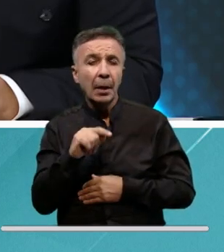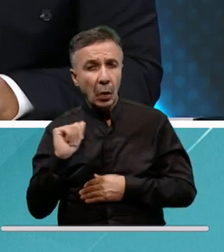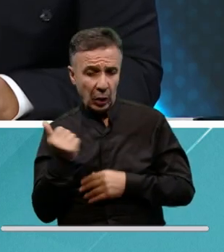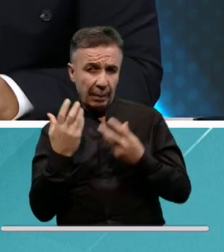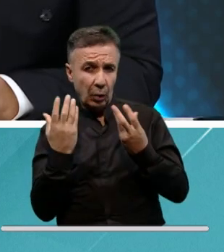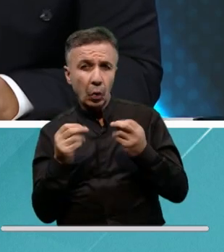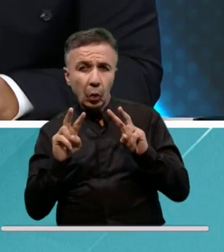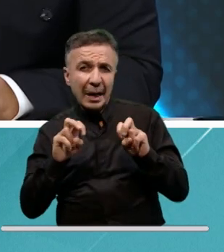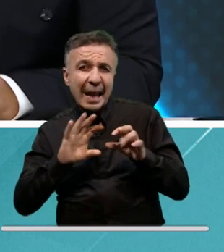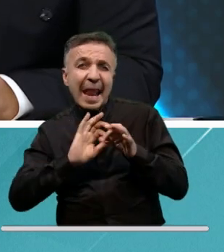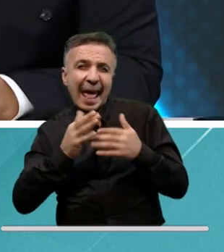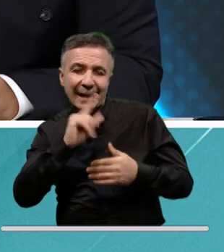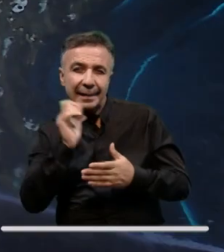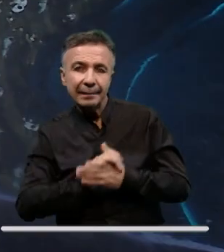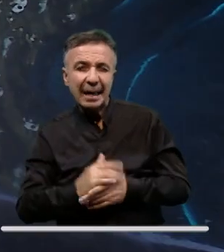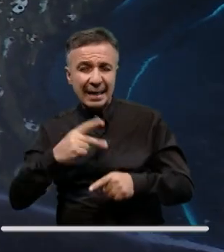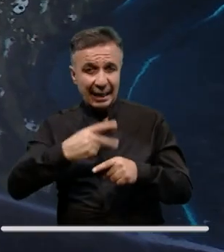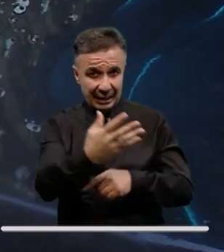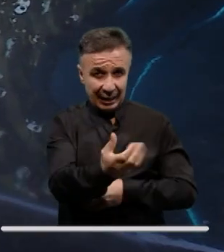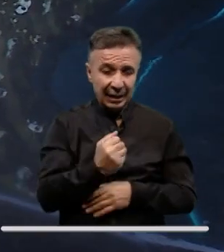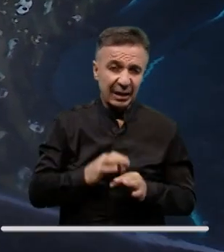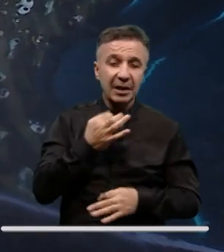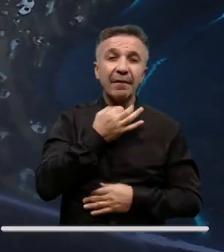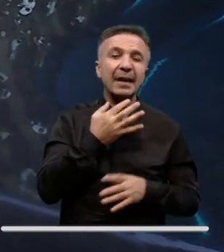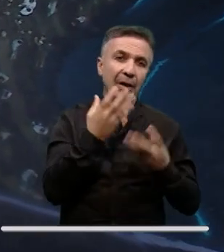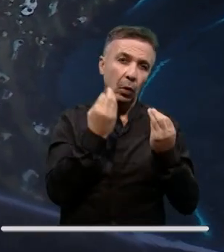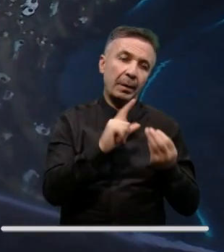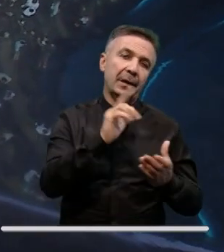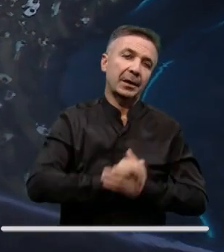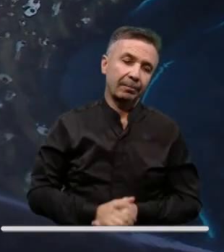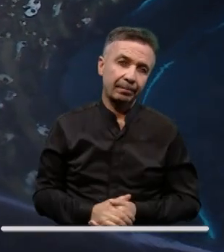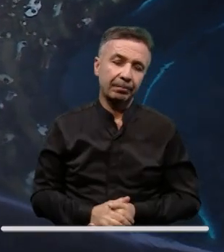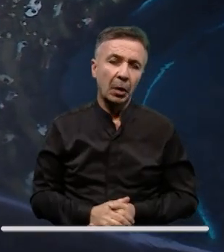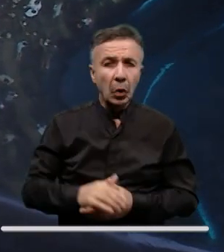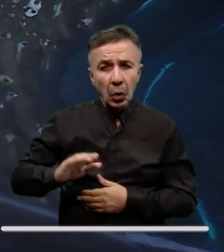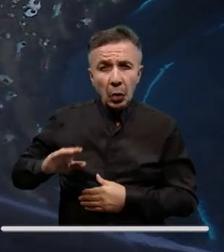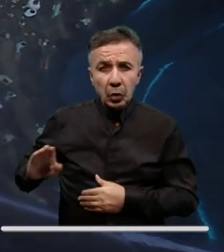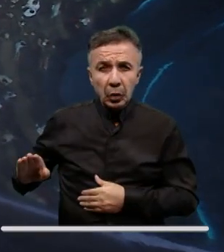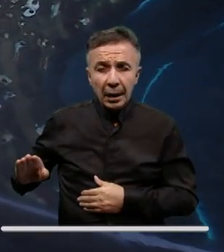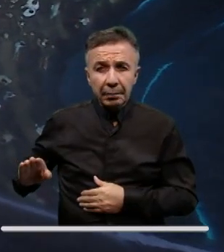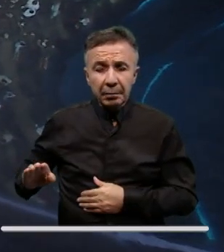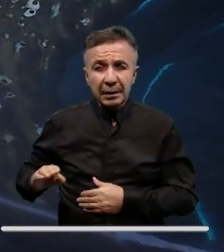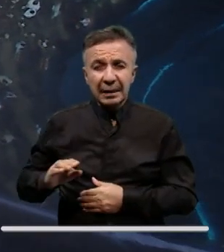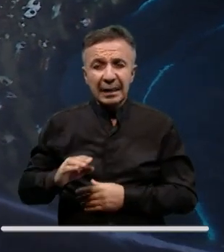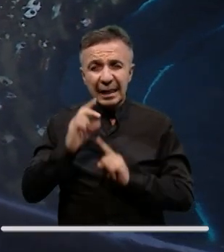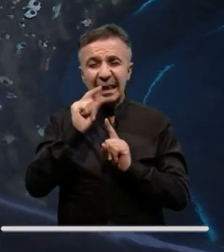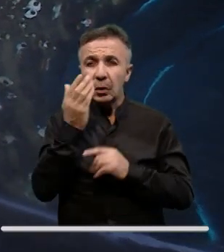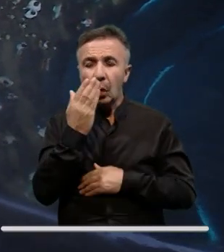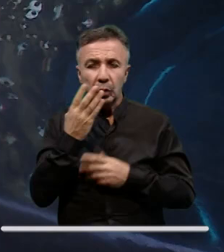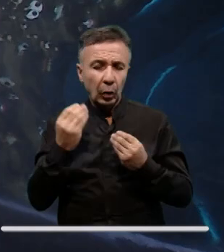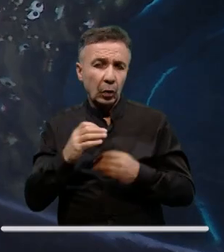husus nedir zekat alacak kişinin fakir olmasıdır Eee çocuklarımız ilkokulda olabilir